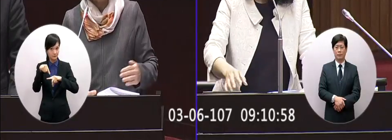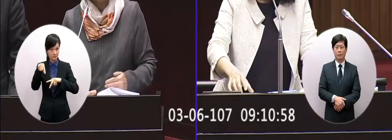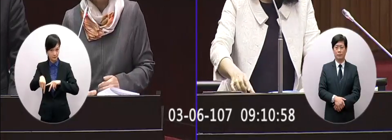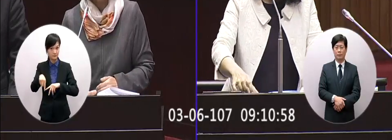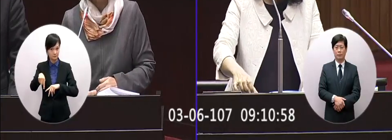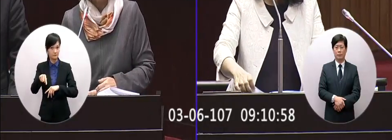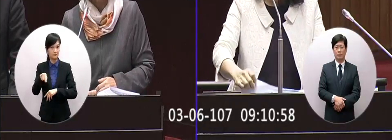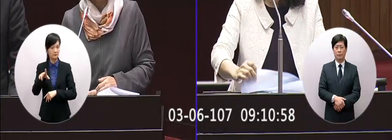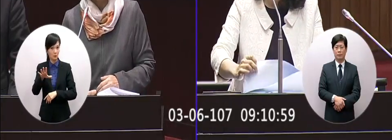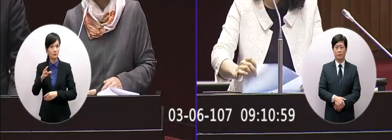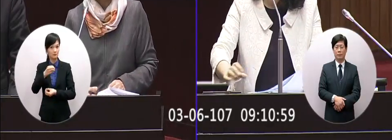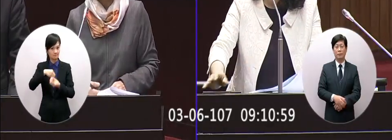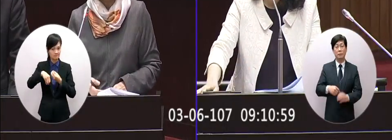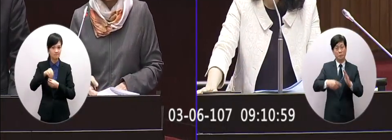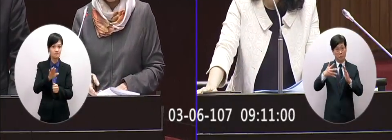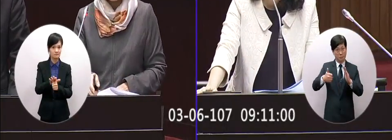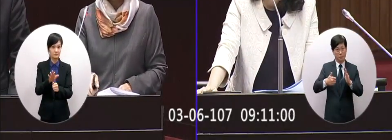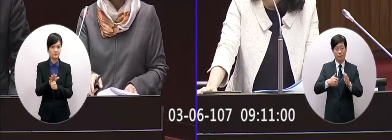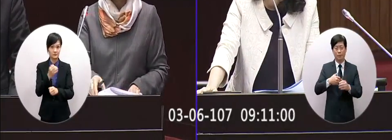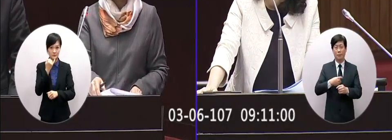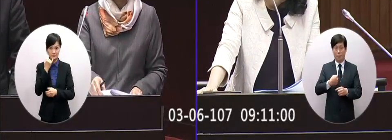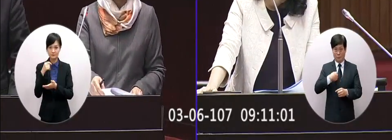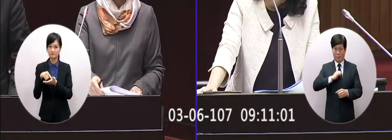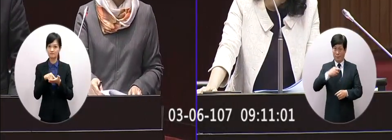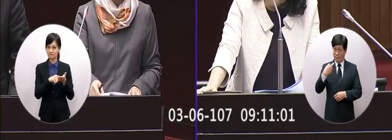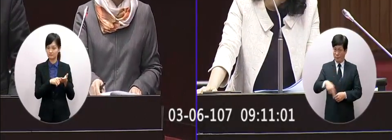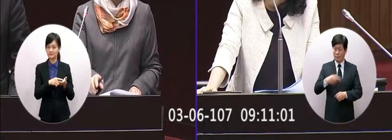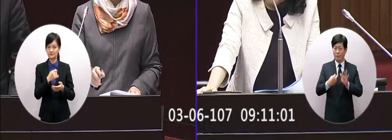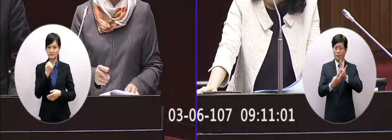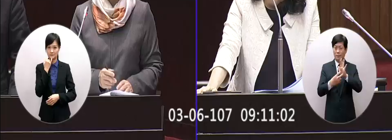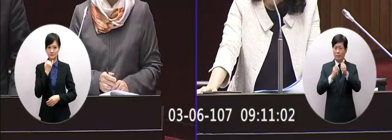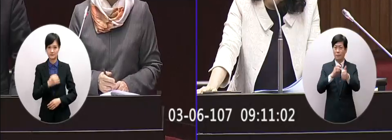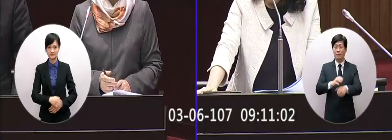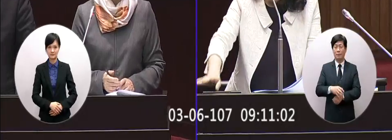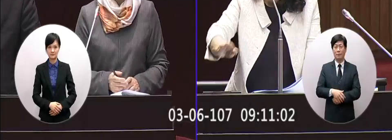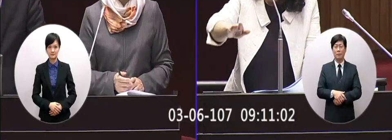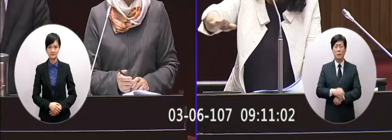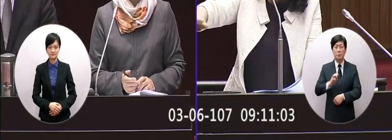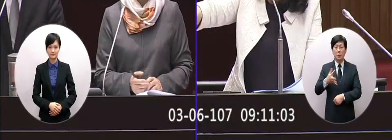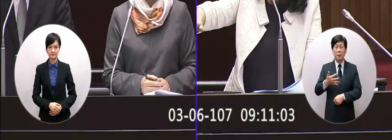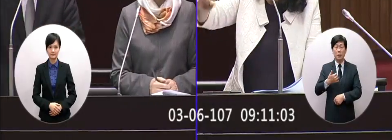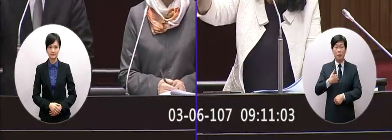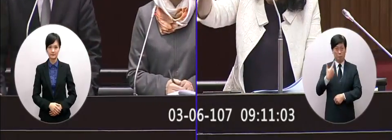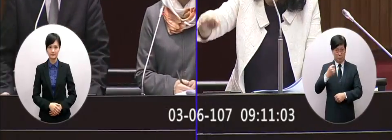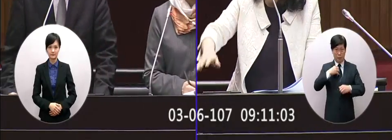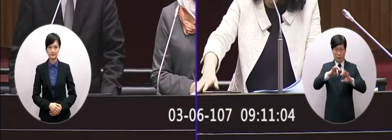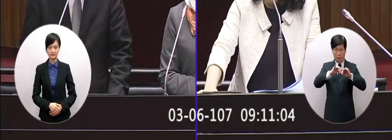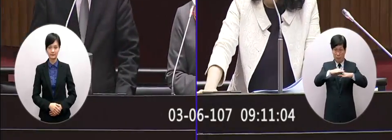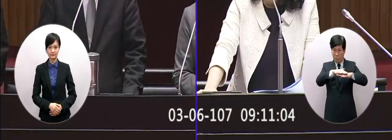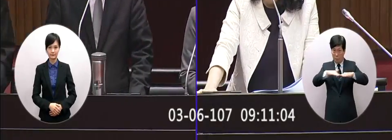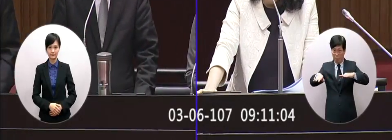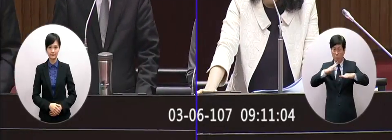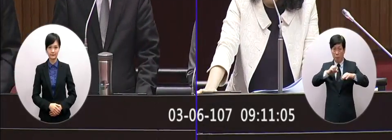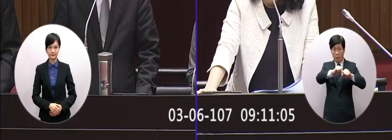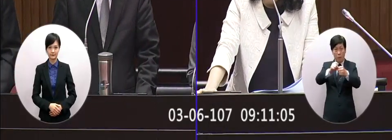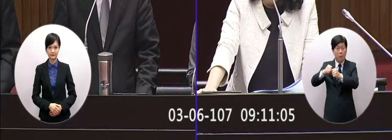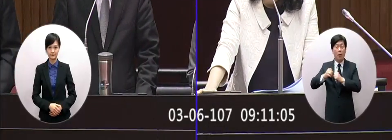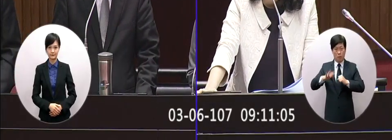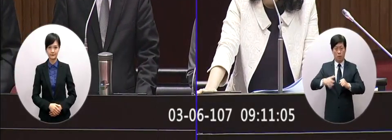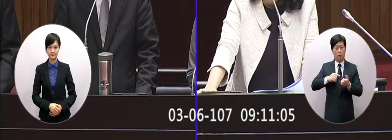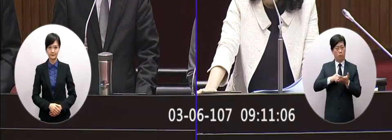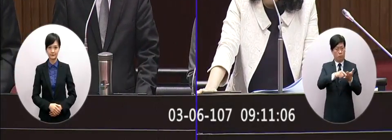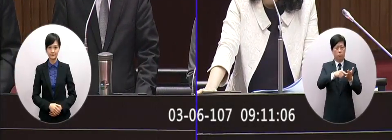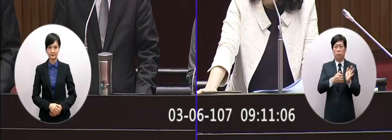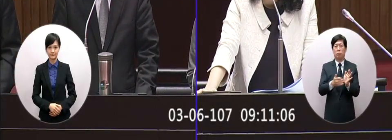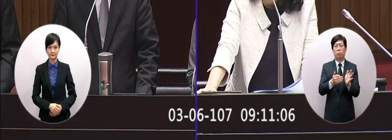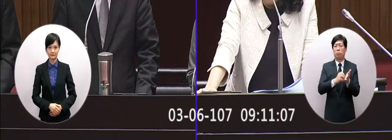那部分来做处理。 这个院长，本席要在这里说明哈，因为地面以上的这些灾损呢，我们已经报